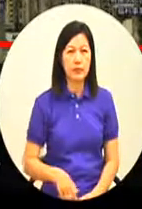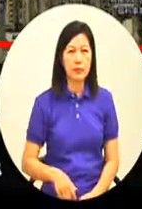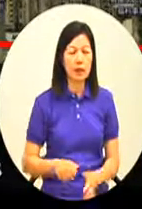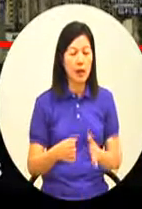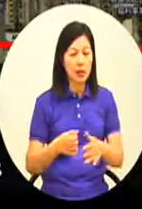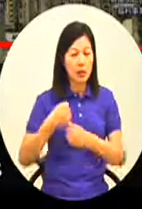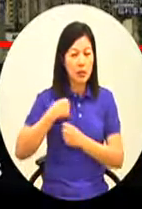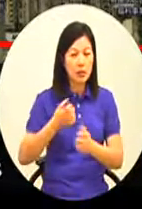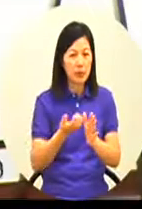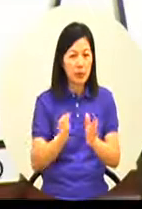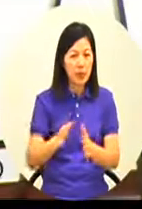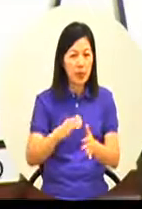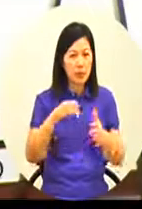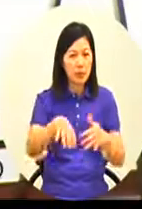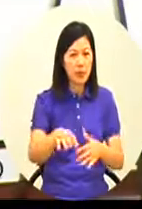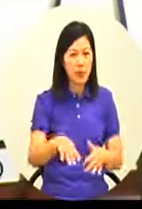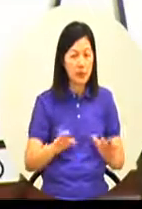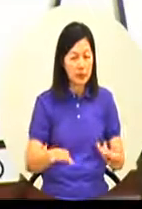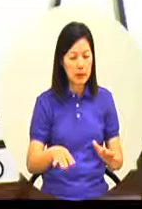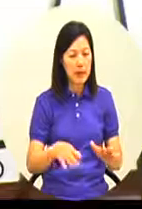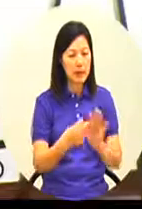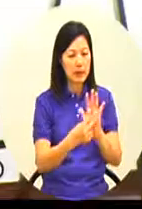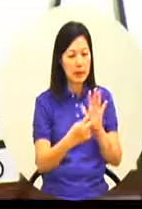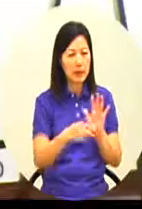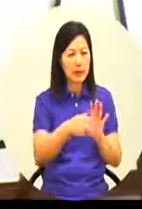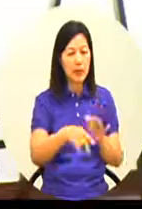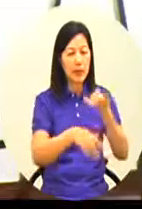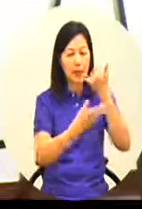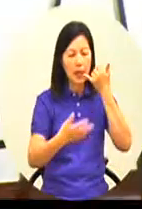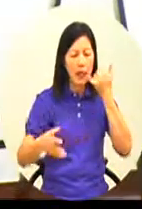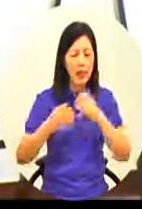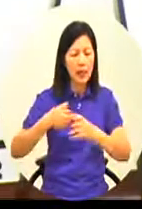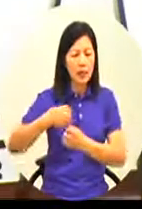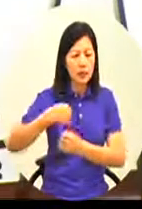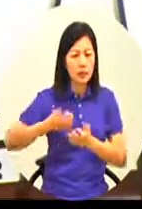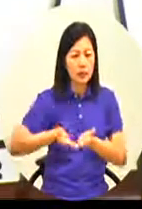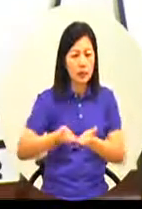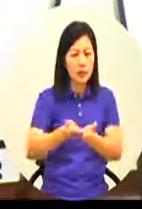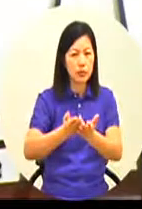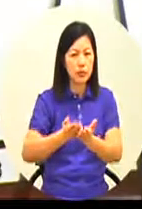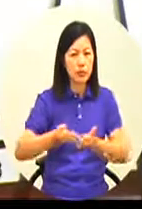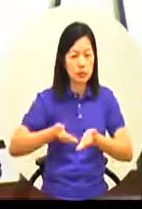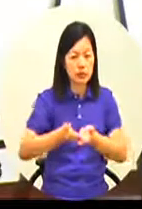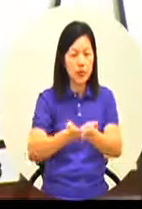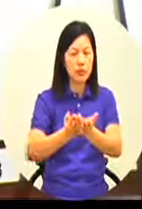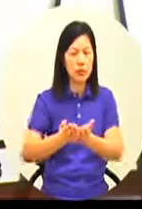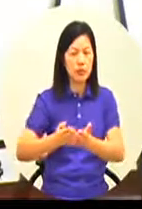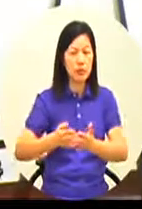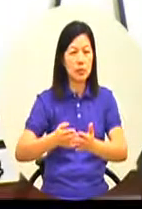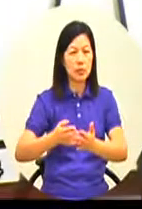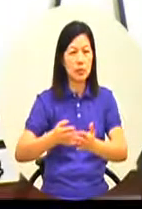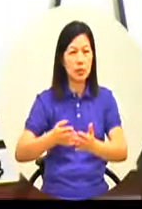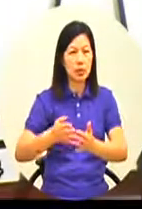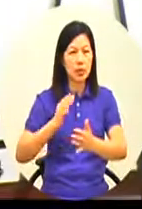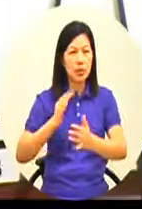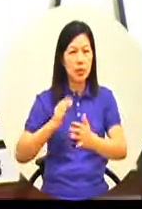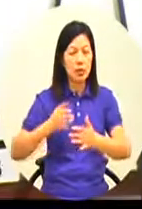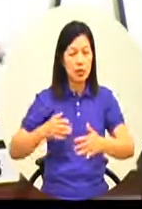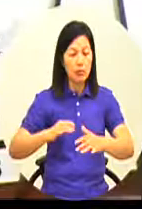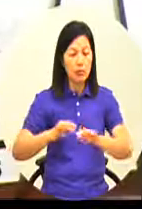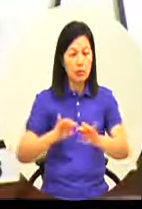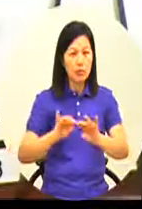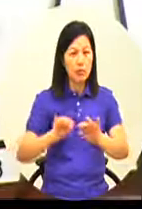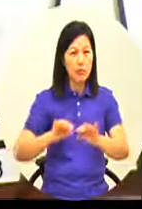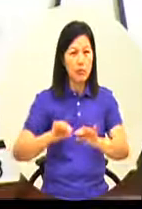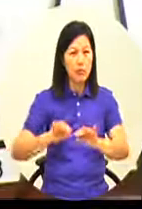么？他说他现在叫做他们的海军陆战队的对使馆，局长，